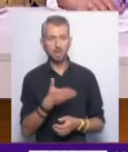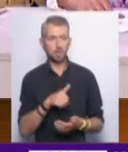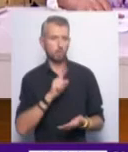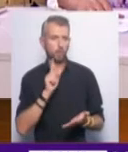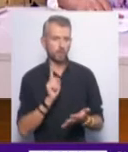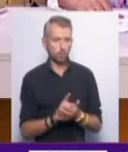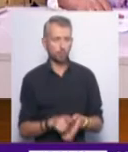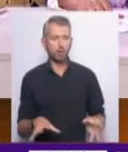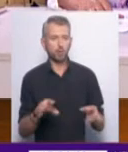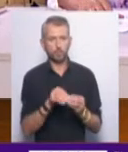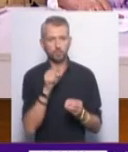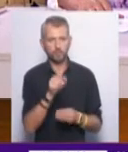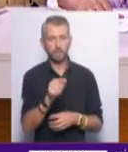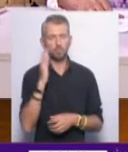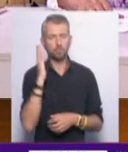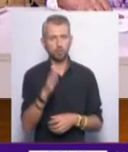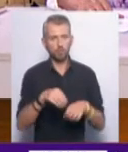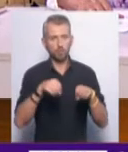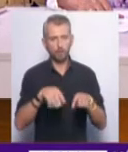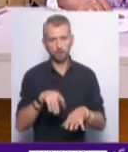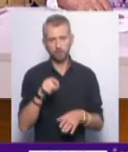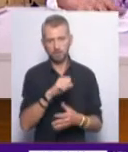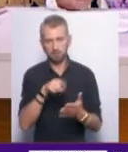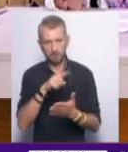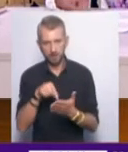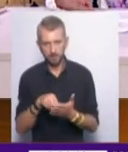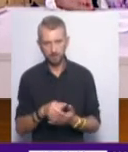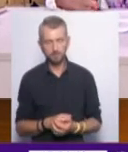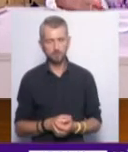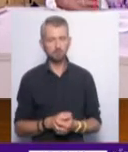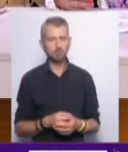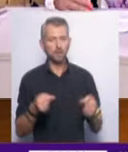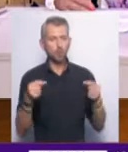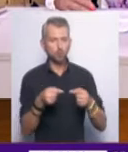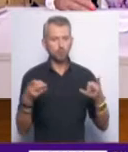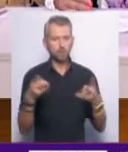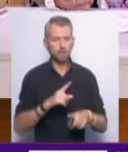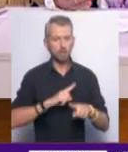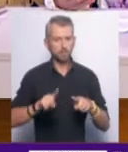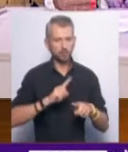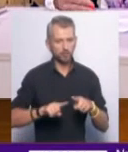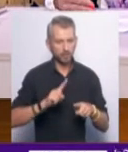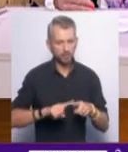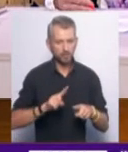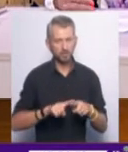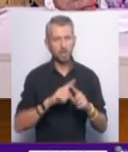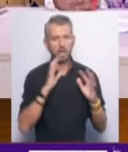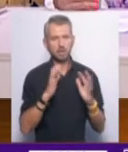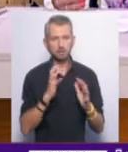обов'язково разом з ним будемо вирішувати ці питання. Однозначно, треба пришвидшено